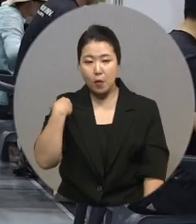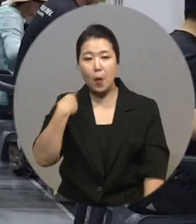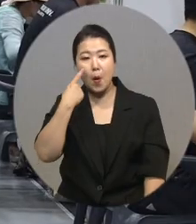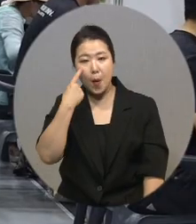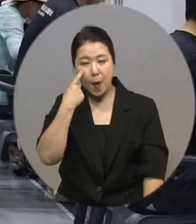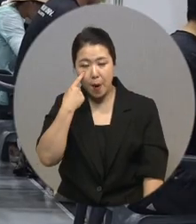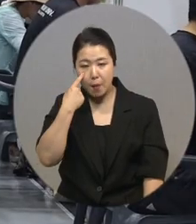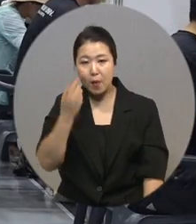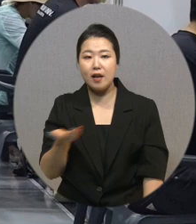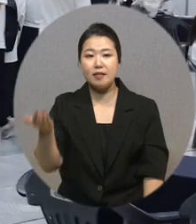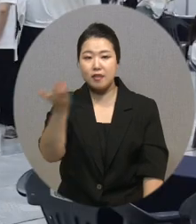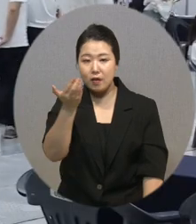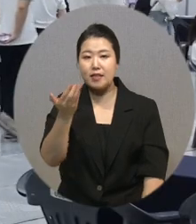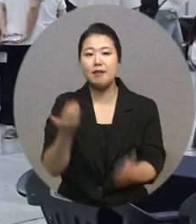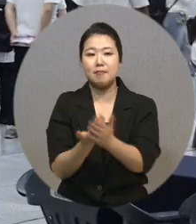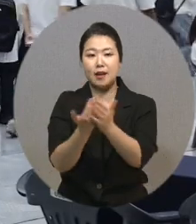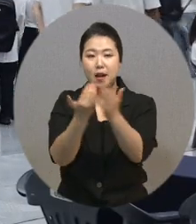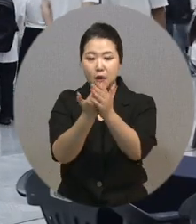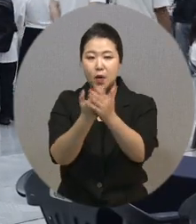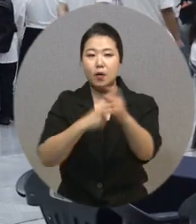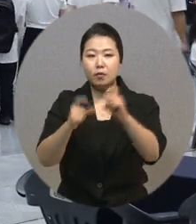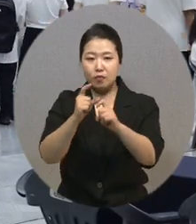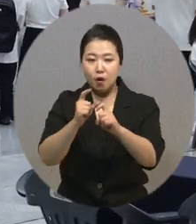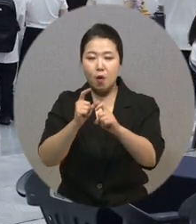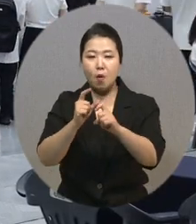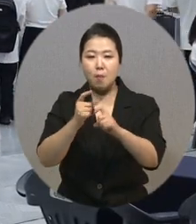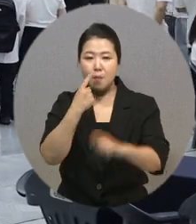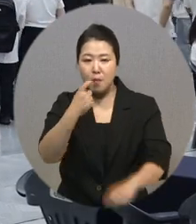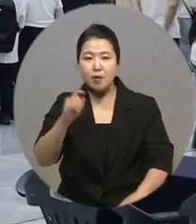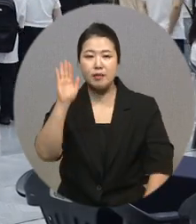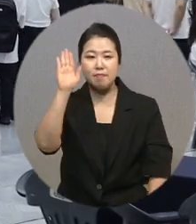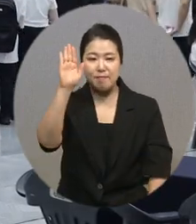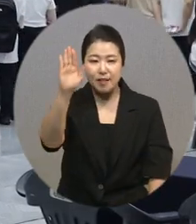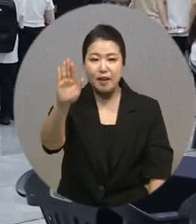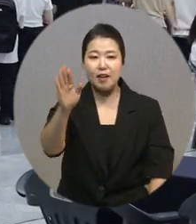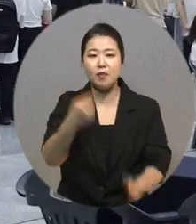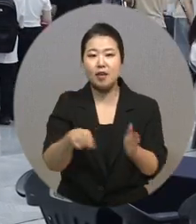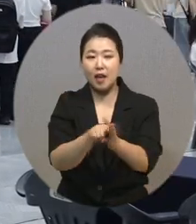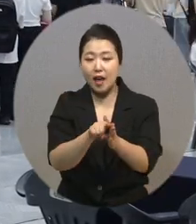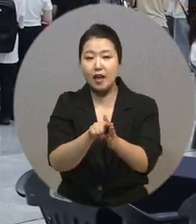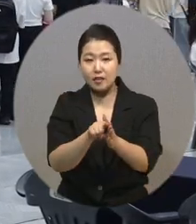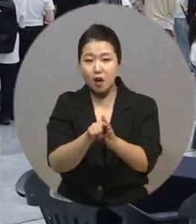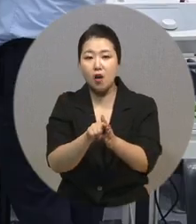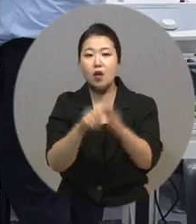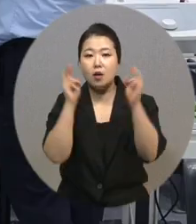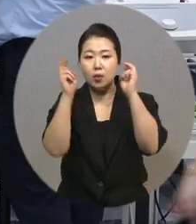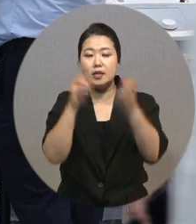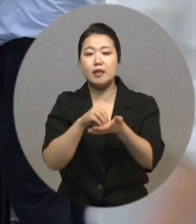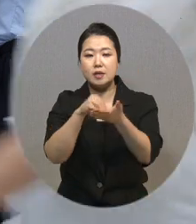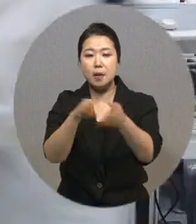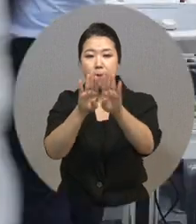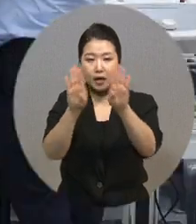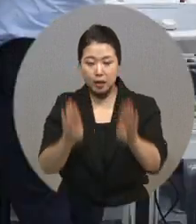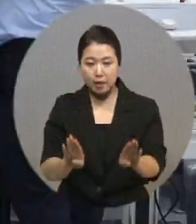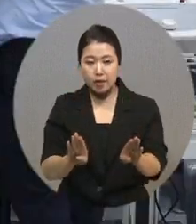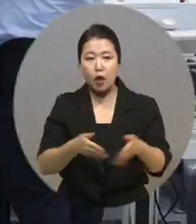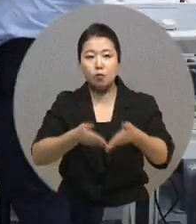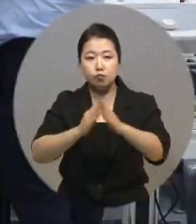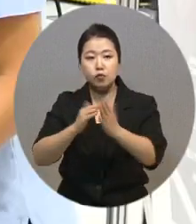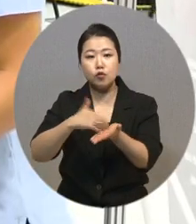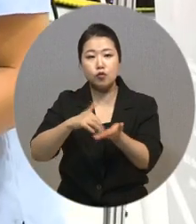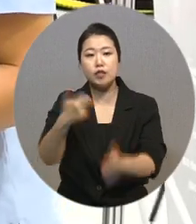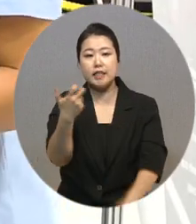도전과 성장을 바탕으로 더욱 밝은 미래를 향해 나아가고자 개최한 취업 박람회에서는 70여개의 부수가